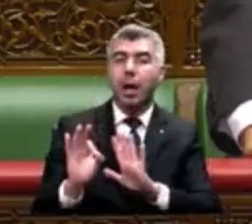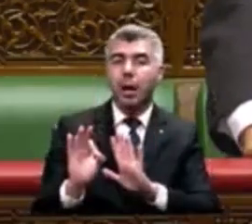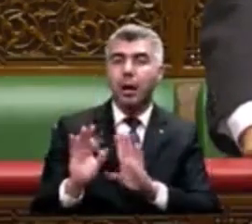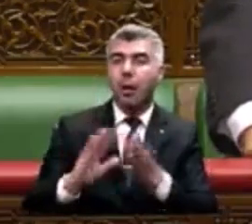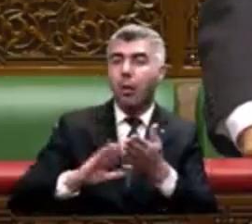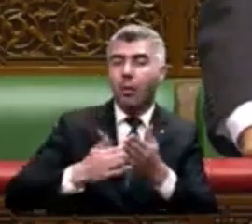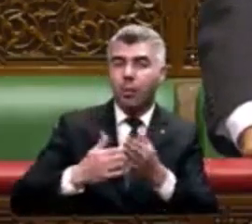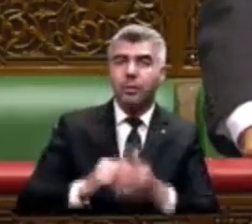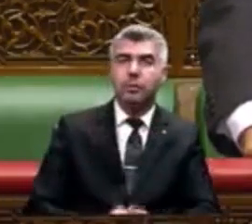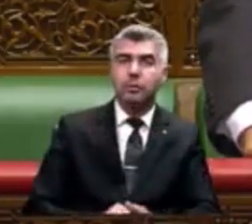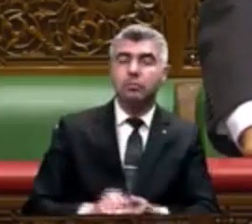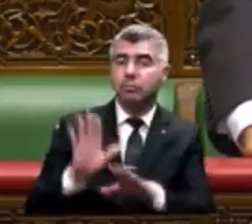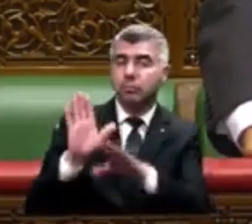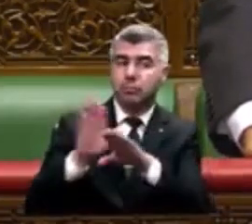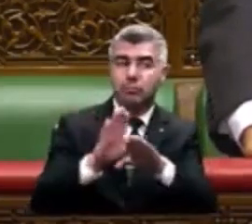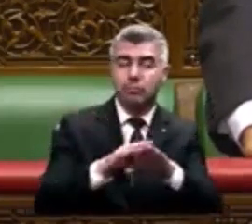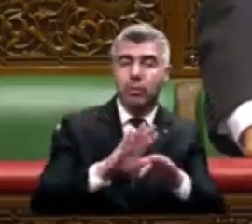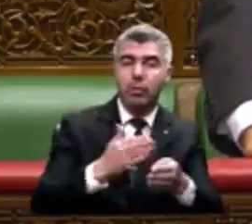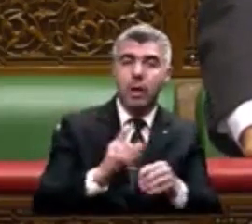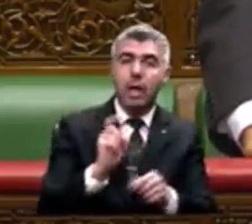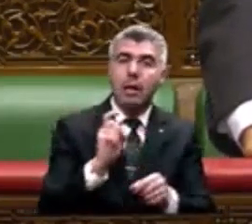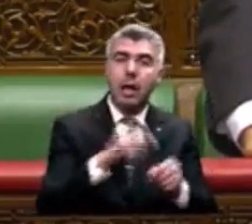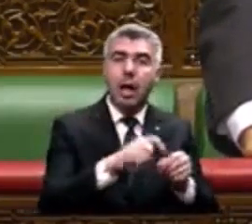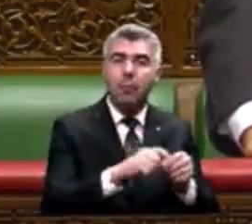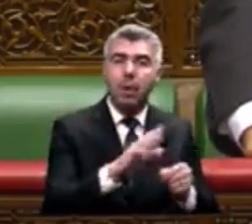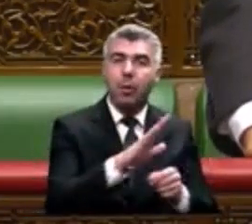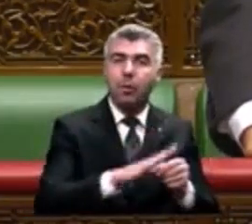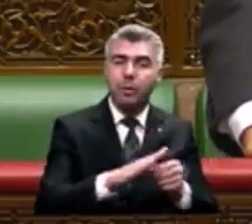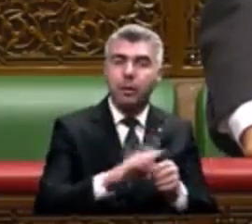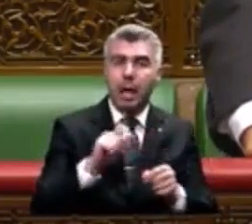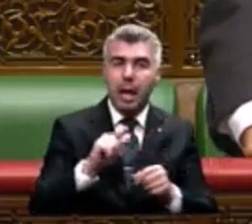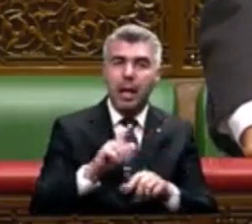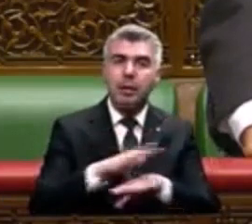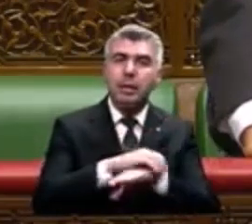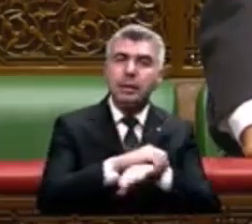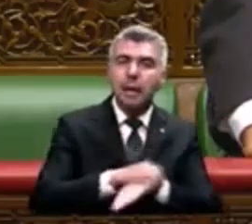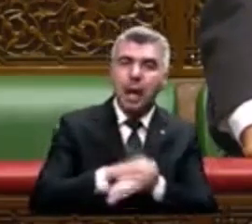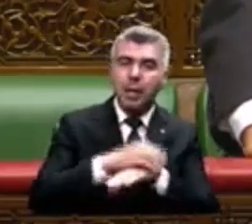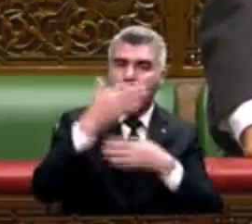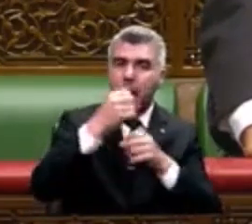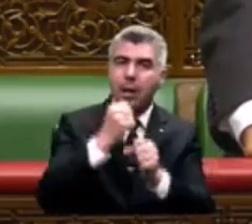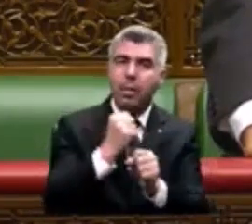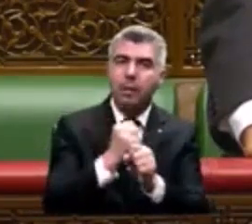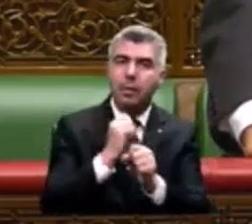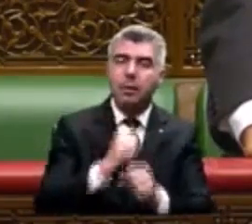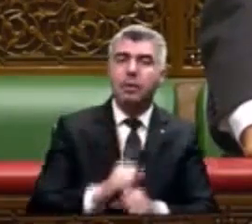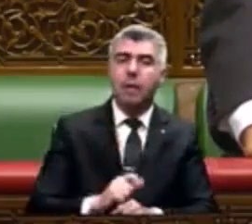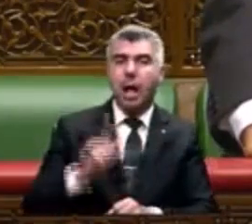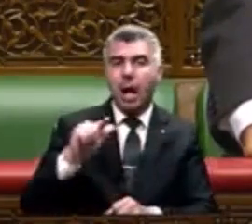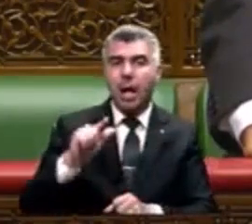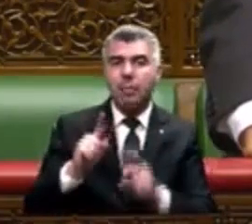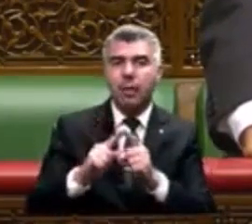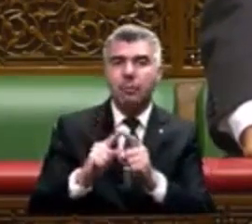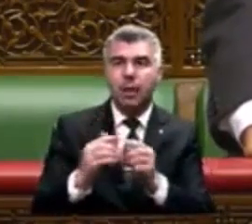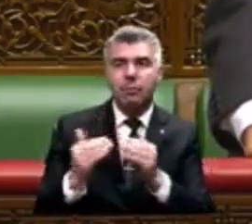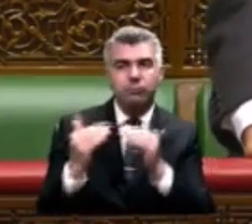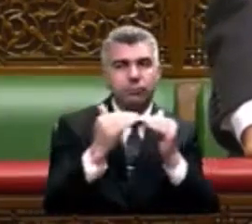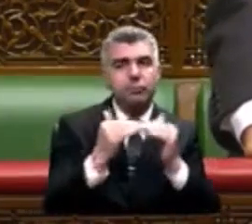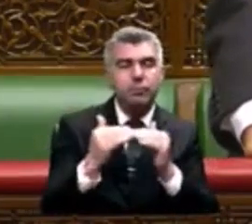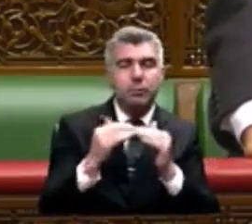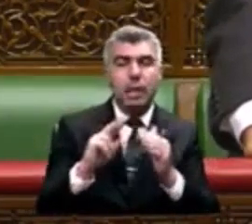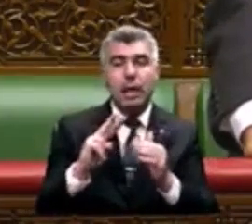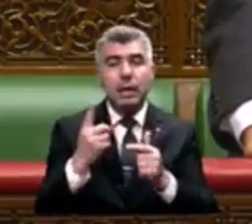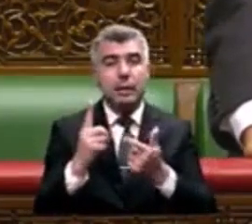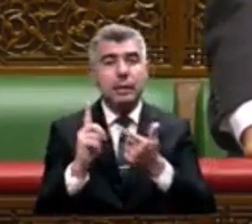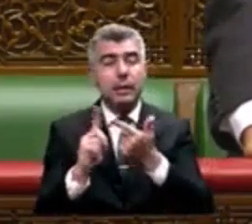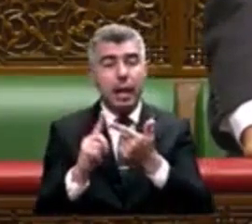وهذا الإضراب دعت ليه مجموعة من بعض النقابات من طبعة الحال منها الاتحاد الوطني للشغل المغرب وبعض التنسيقيات الوطنية. وهذا الإضراب الثاني كان